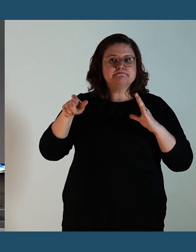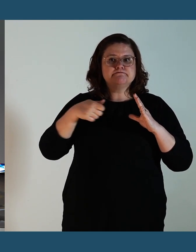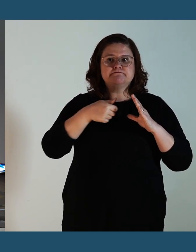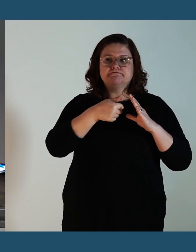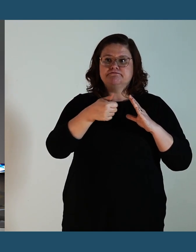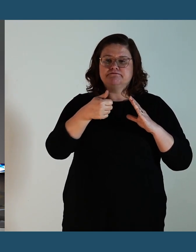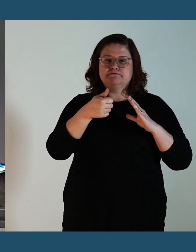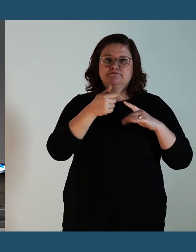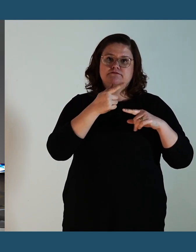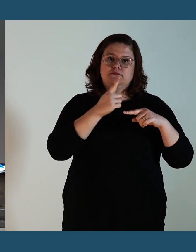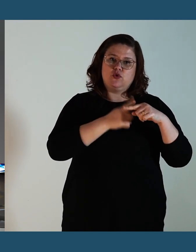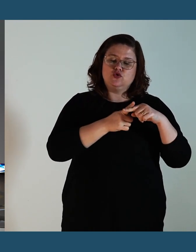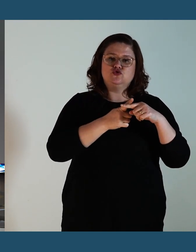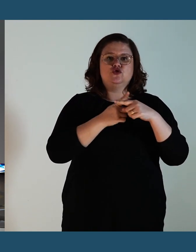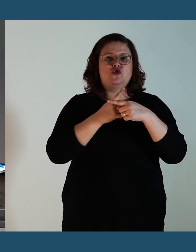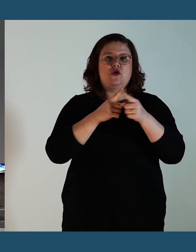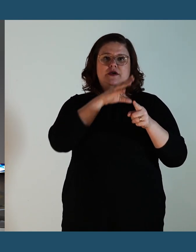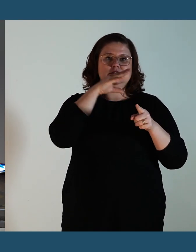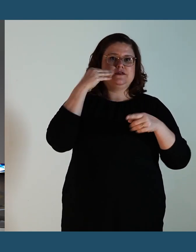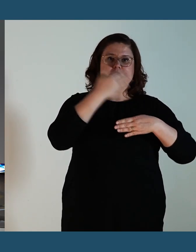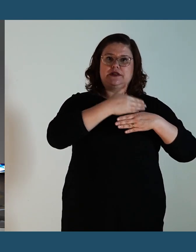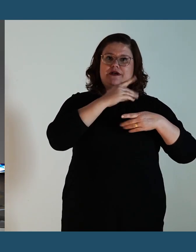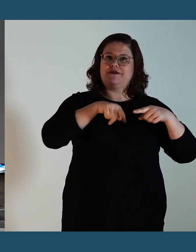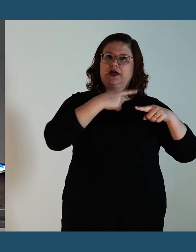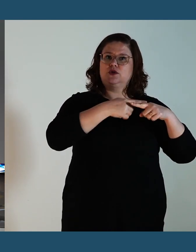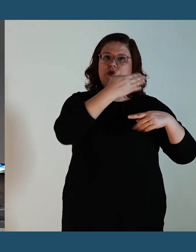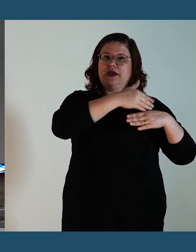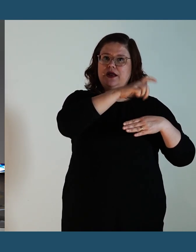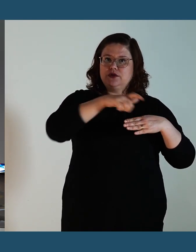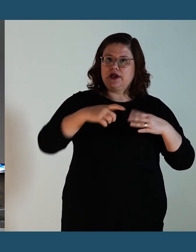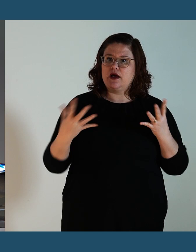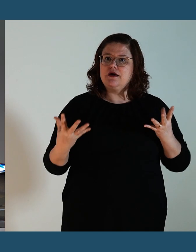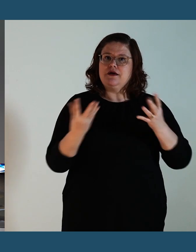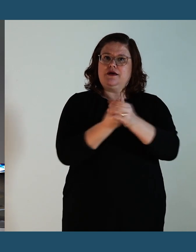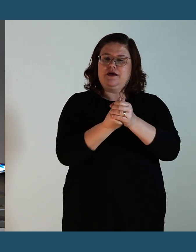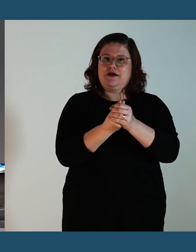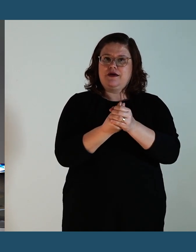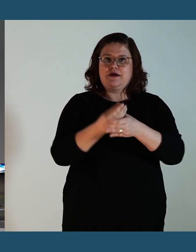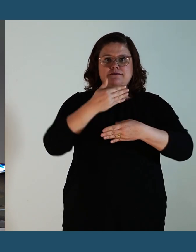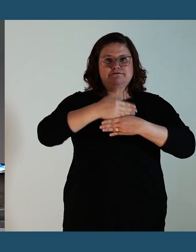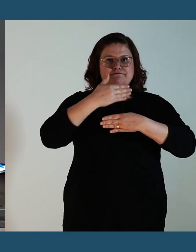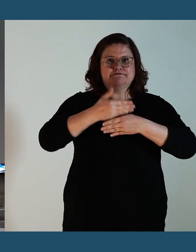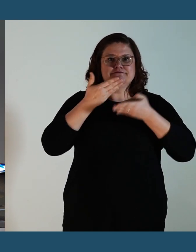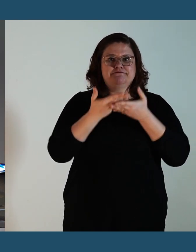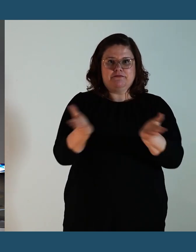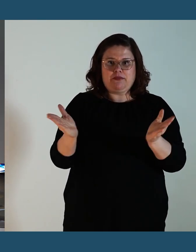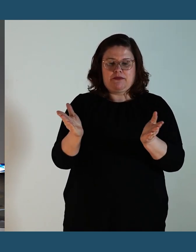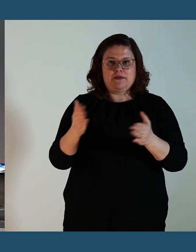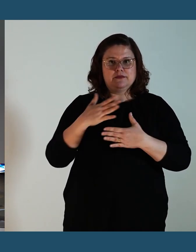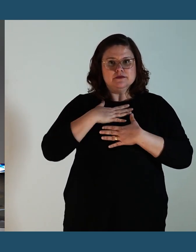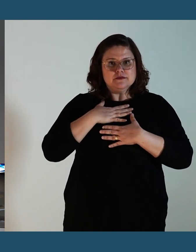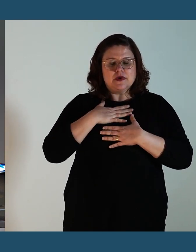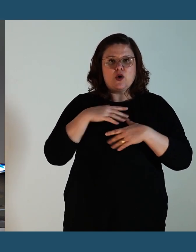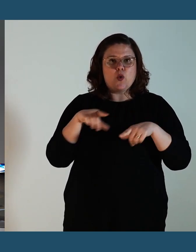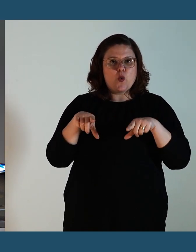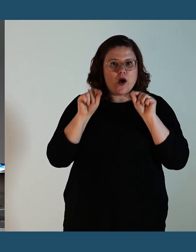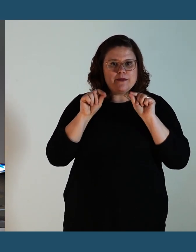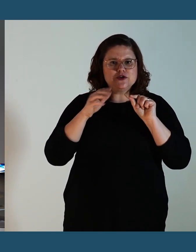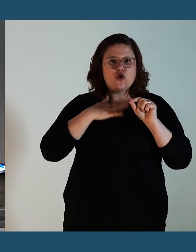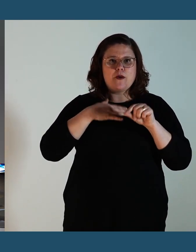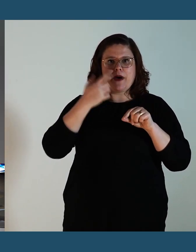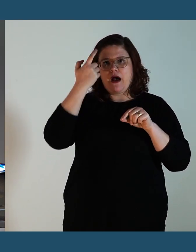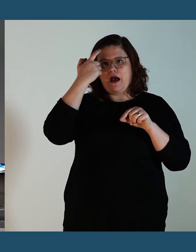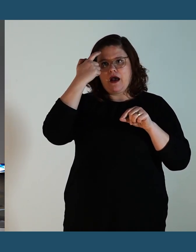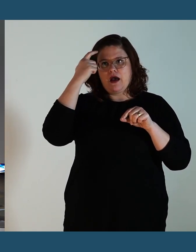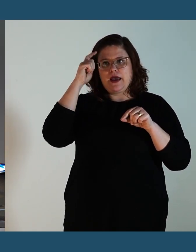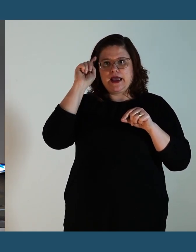näytteli yhdessä Svenska Teatterin vakinäyttelijän kanssa. Ja se oli oikeasti... Minäkin huomasin, että multa niin kuin tällaiset niin kuin